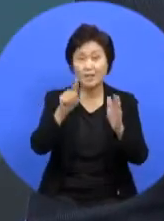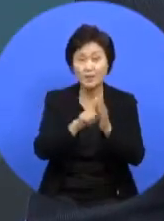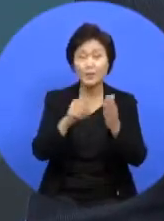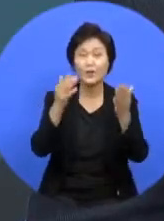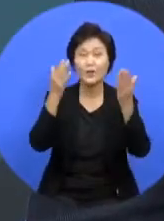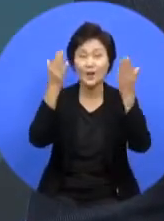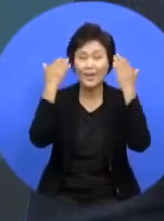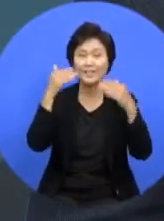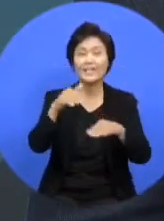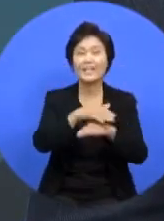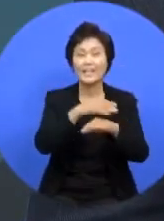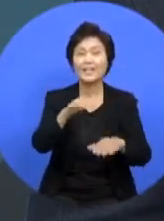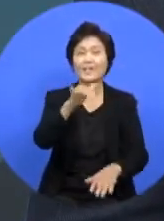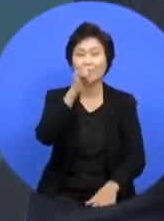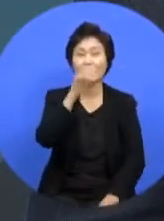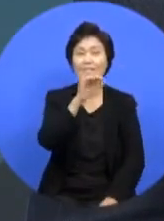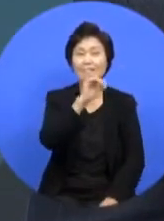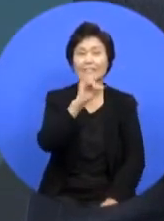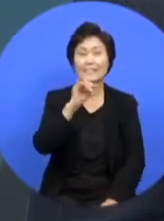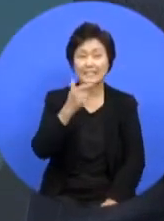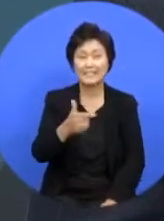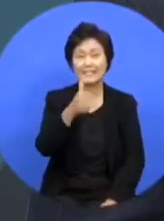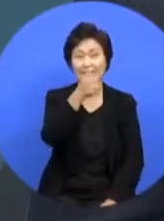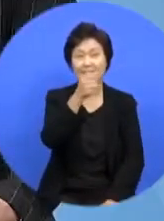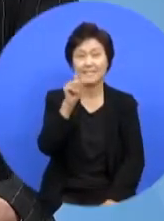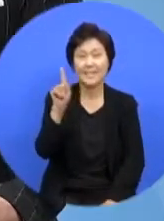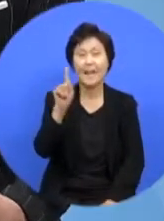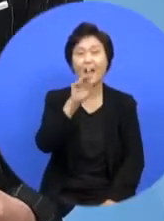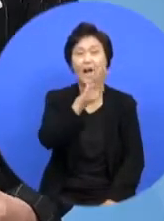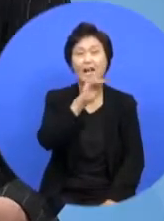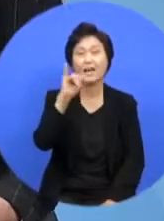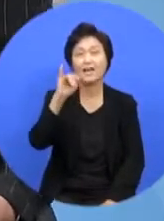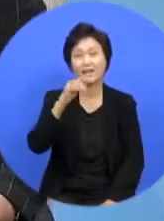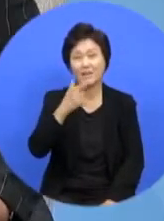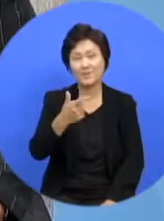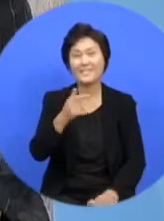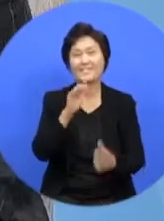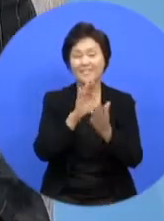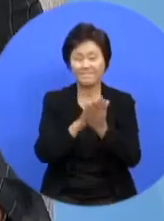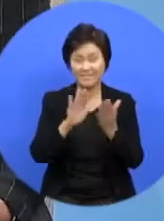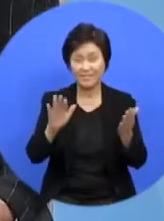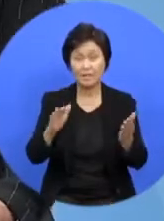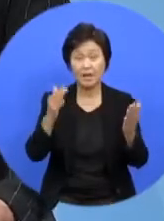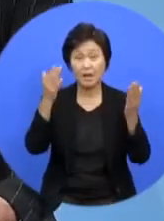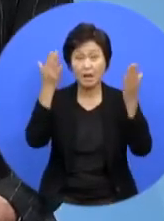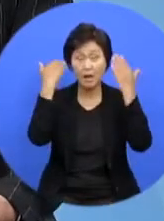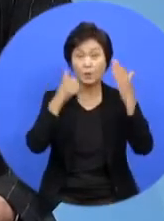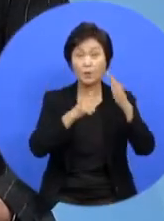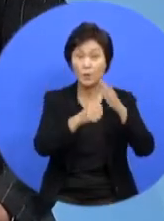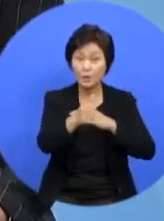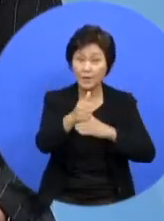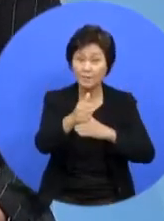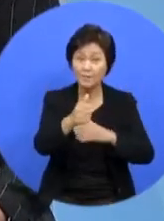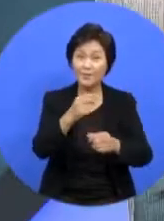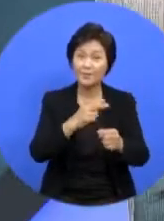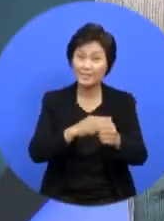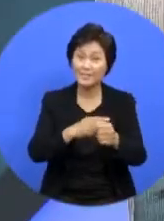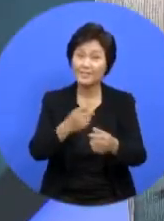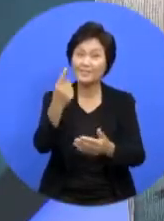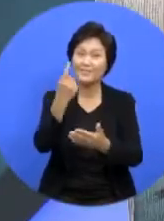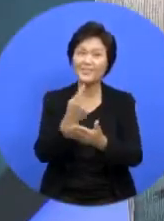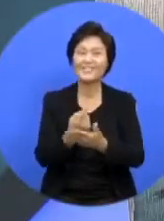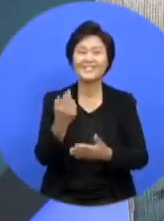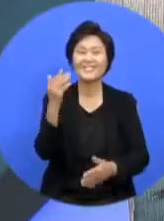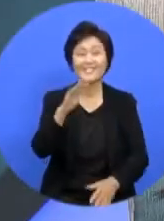올라온 임하빈이라고 합니다. 네, 네. 반갑습니다. 반갑습니다. 잘 나오셨어요. 네. 자, 우리 학부모 대표로 김호석 선생님 나오셨네. 네, 네. 안녕하세요. 네,